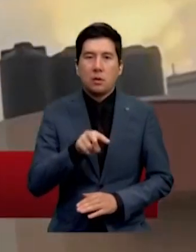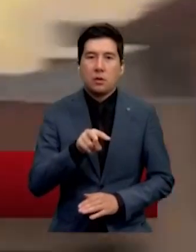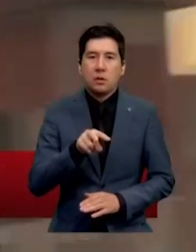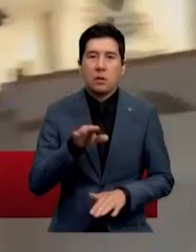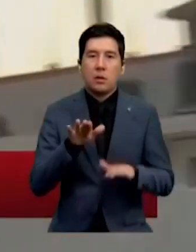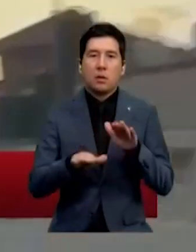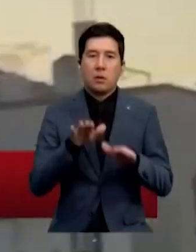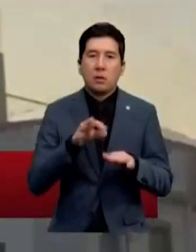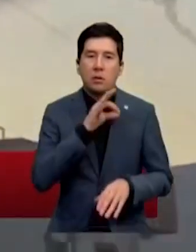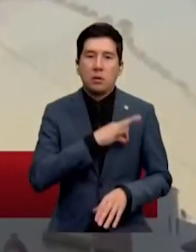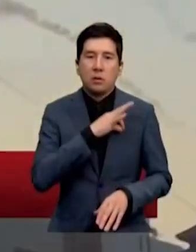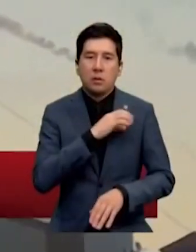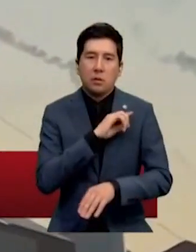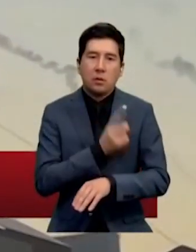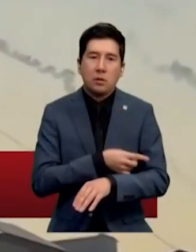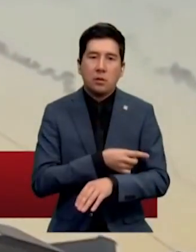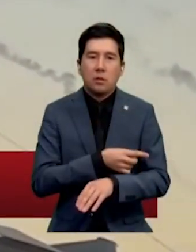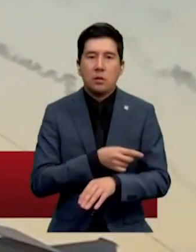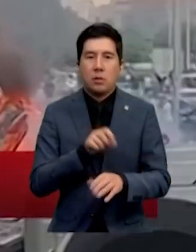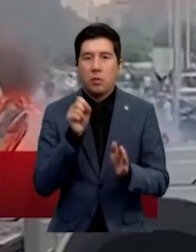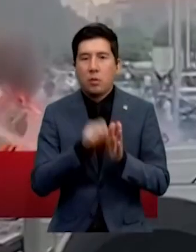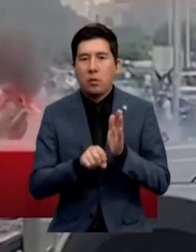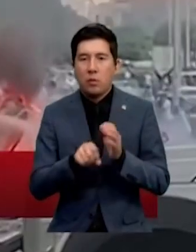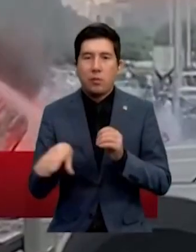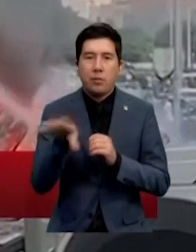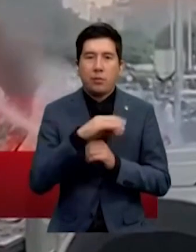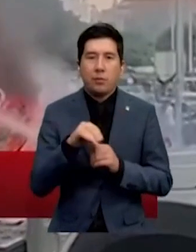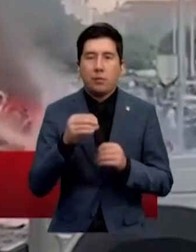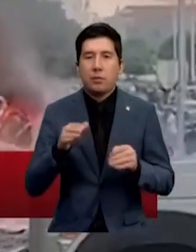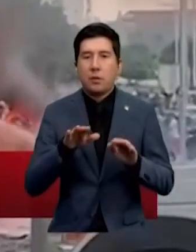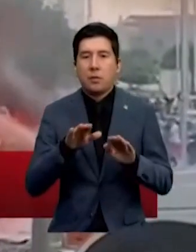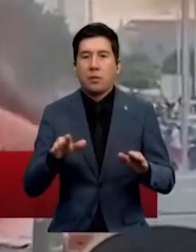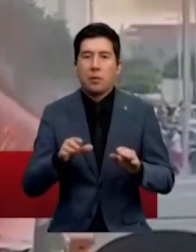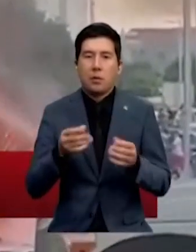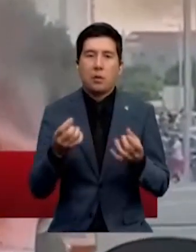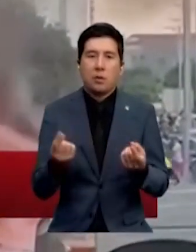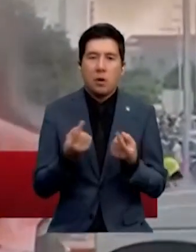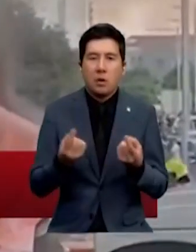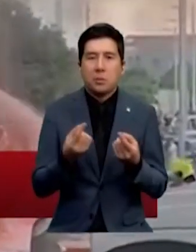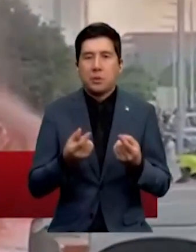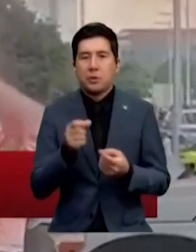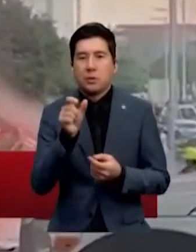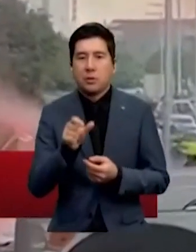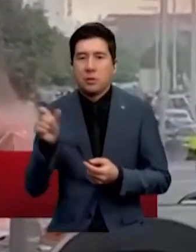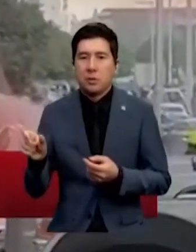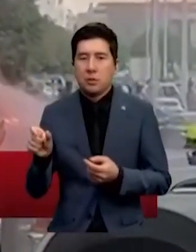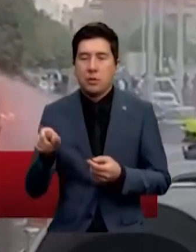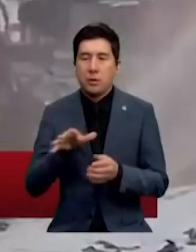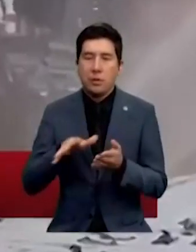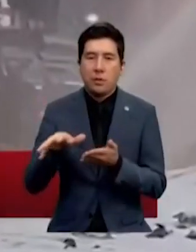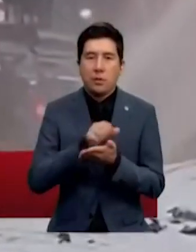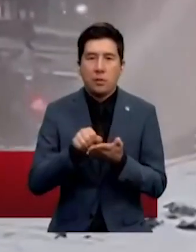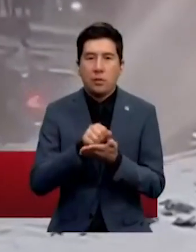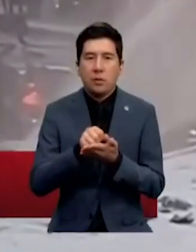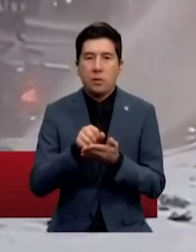непропорционального использования силы, ведущей к многочисленным жертвам среди мирного населения сектора Газа и разрушению гражданской